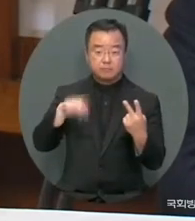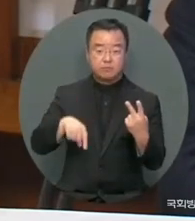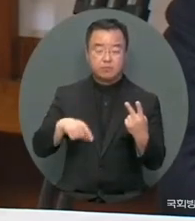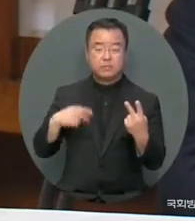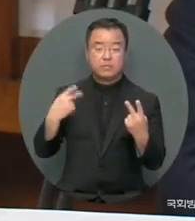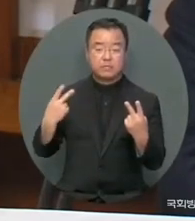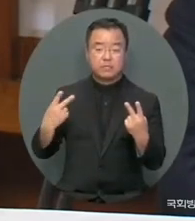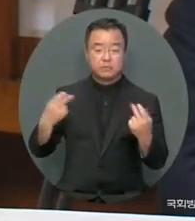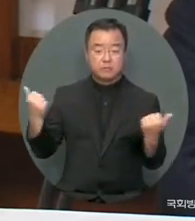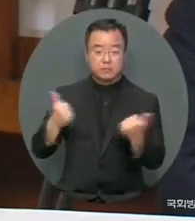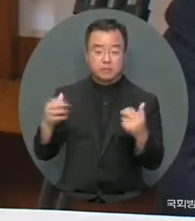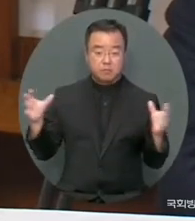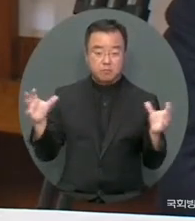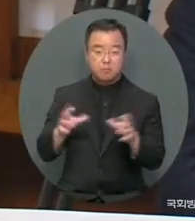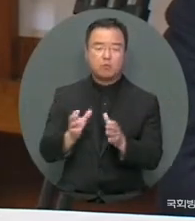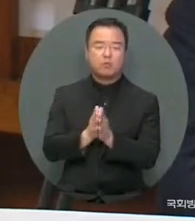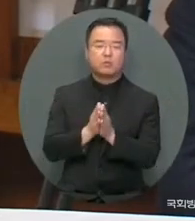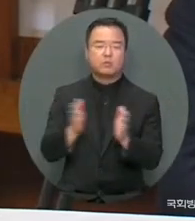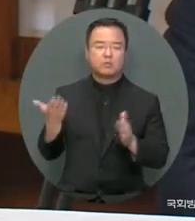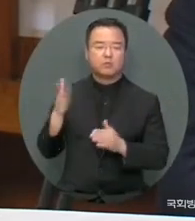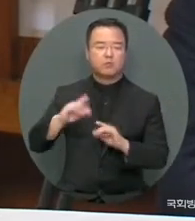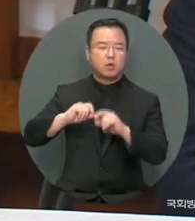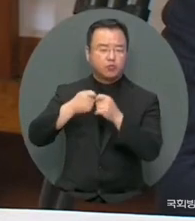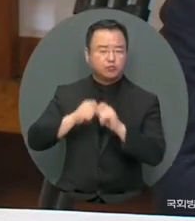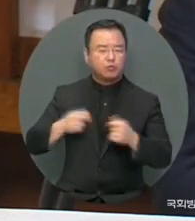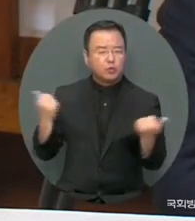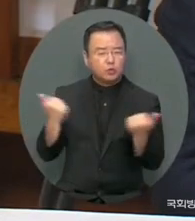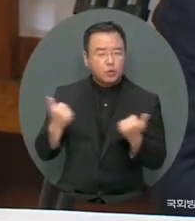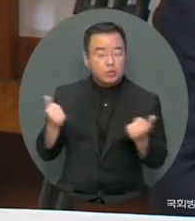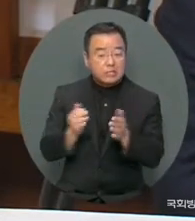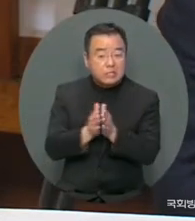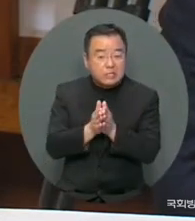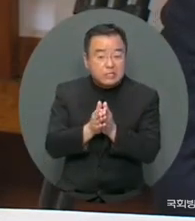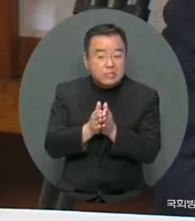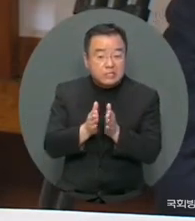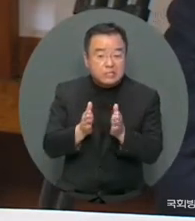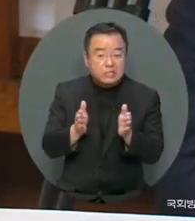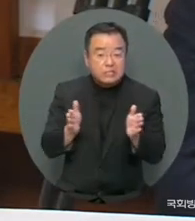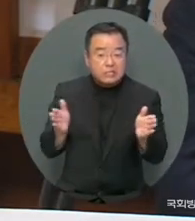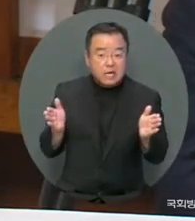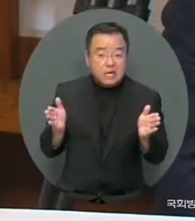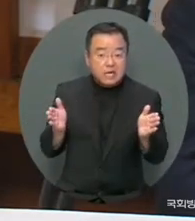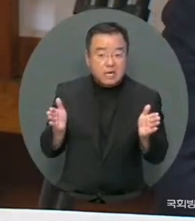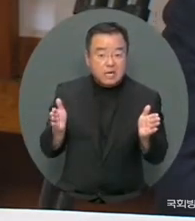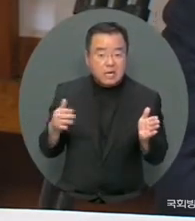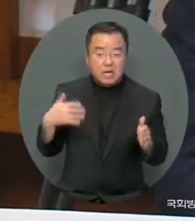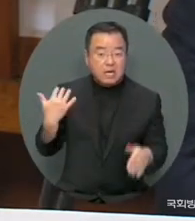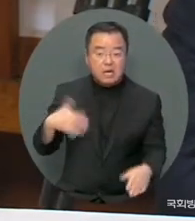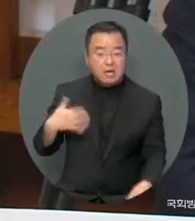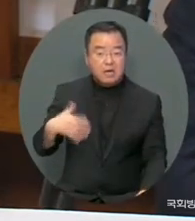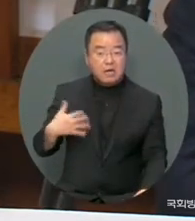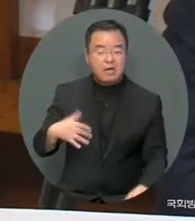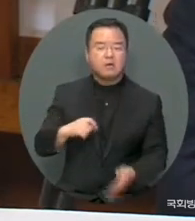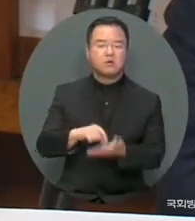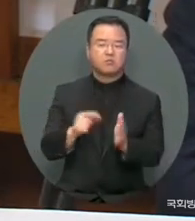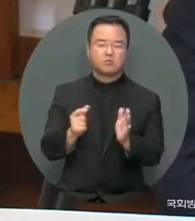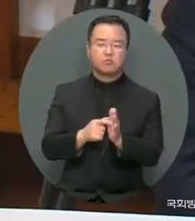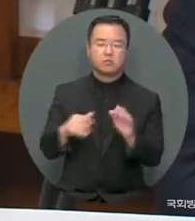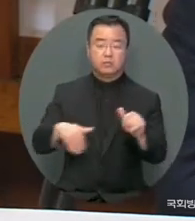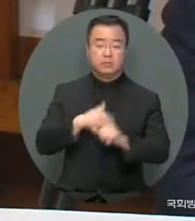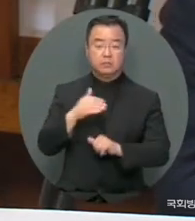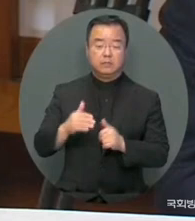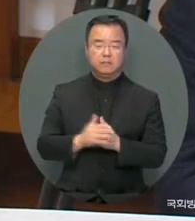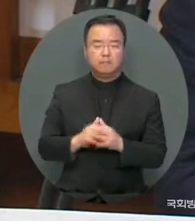발족식도 했는데 뭐 구체적인 논의가 아직 시작을 못할 정도로 굉장히 여야 간의 이견이 큰 상황입니다.